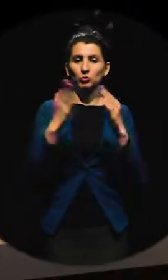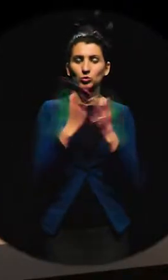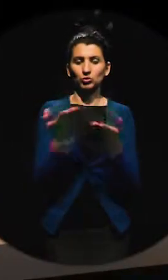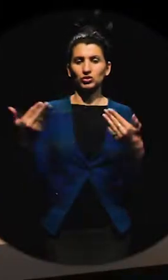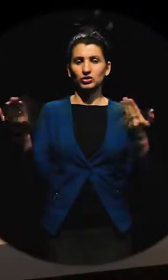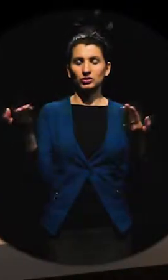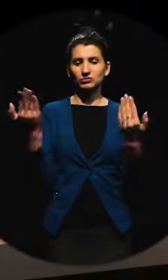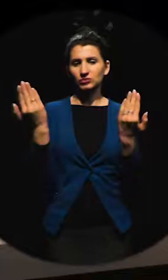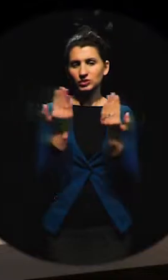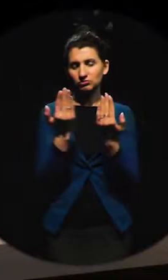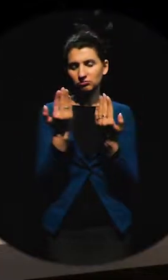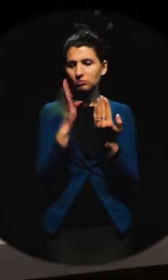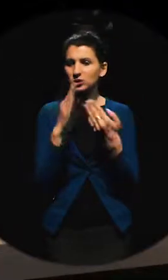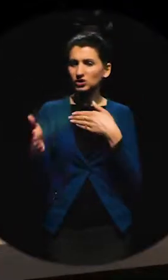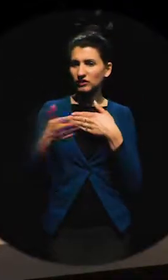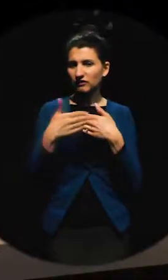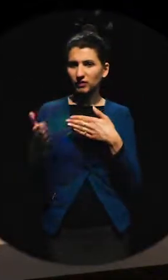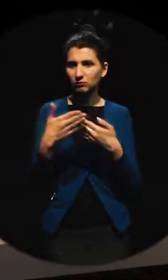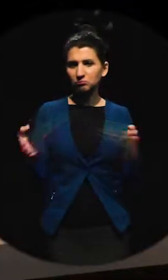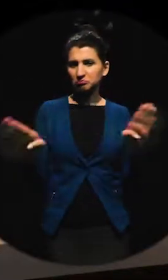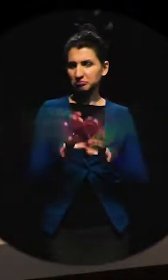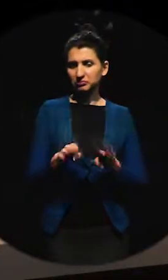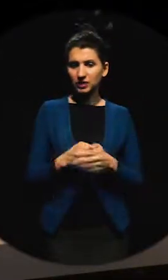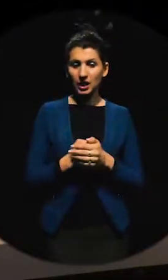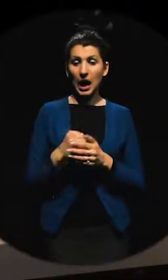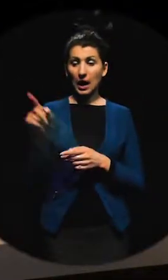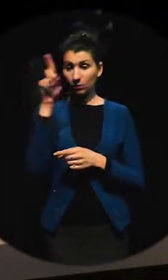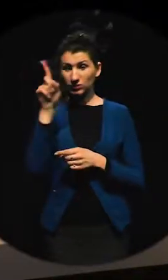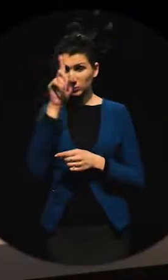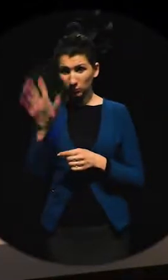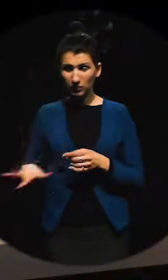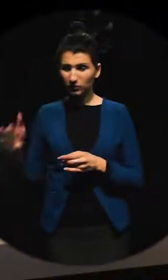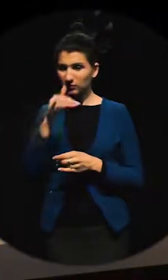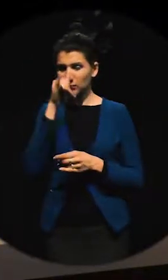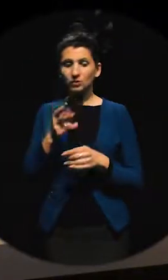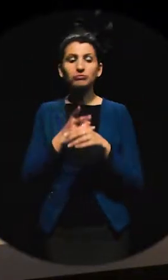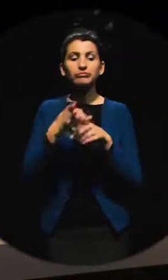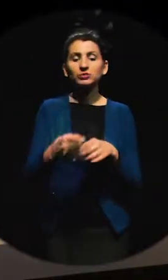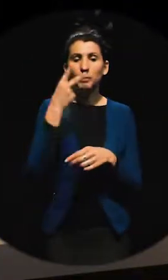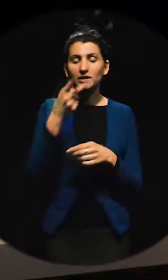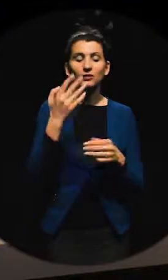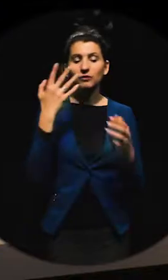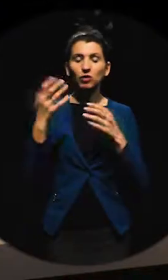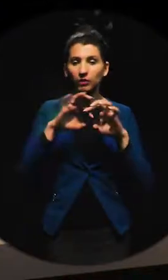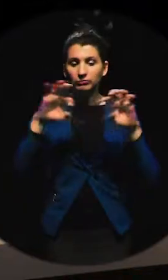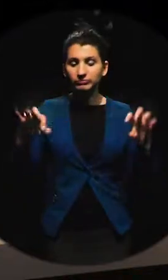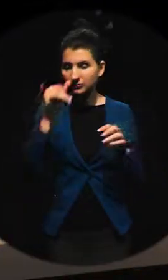do której to publiczne nie ma dostępu. A rzeczywiście taki